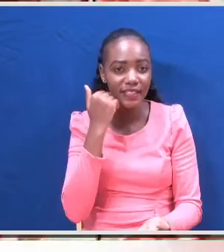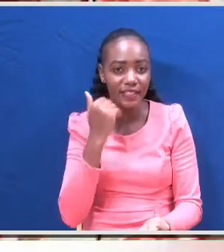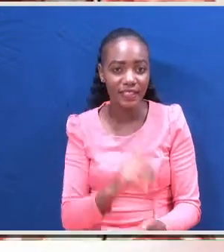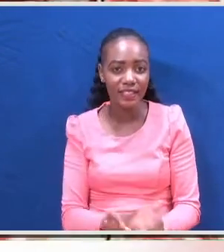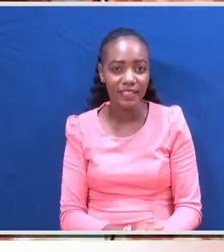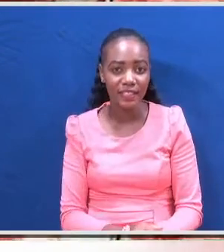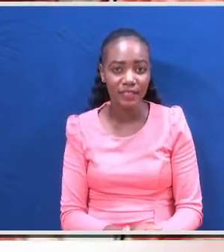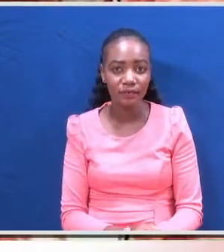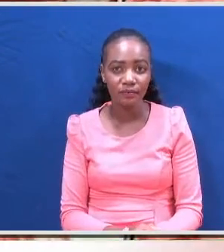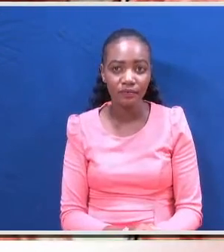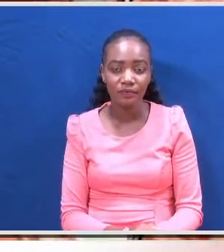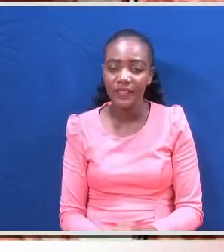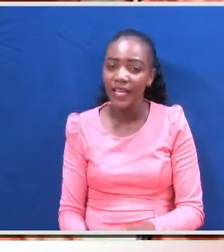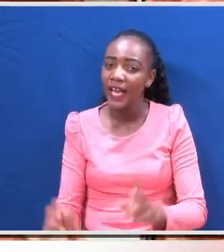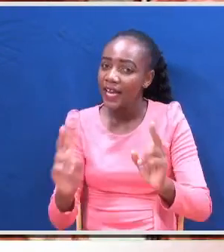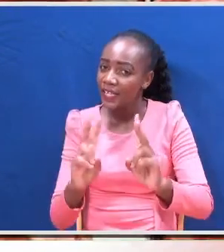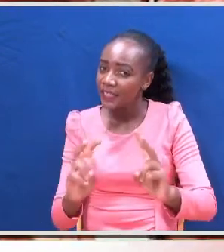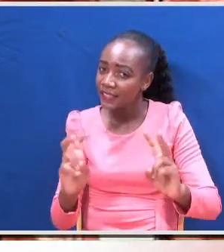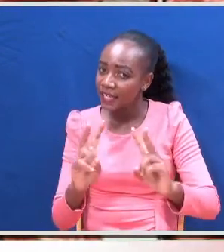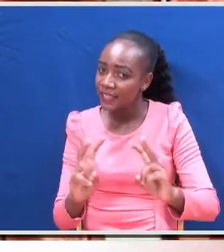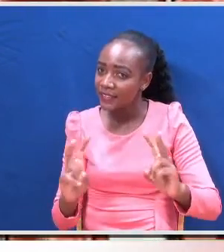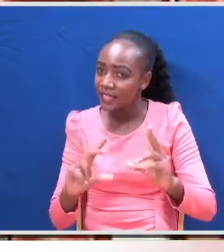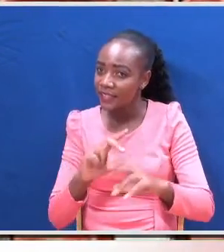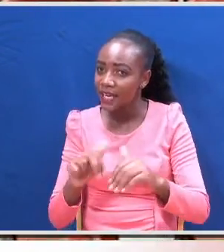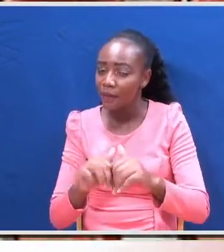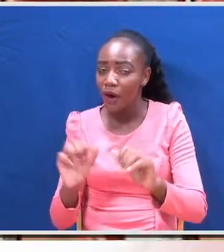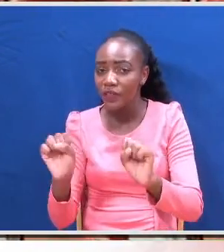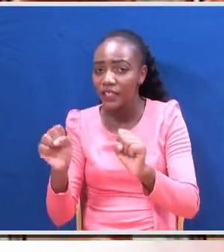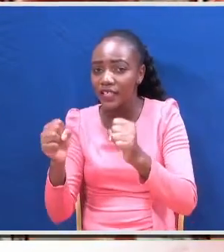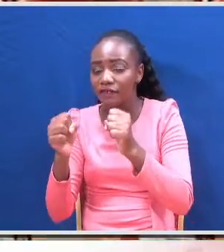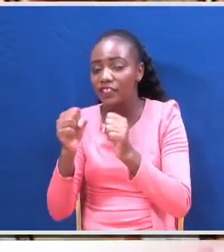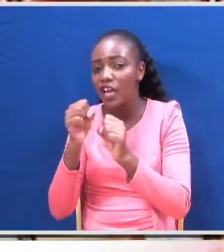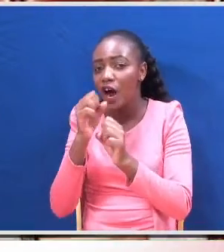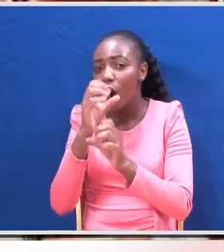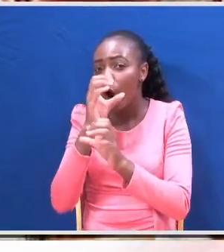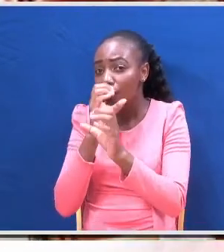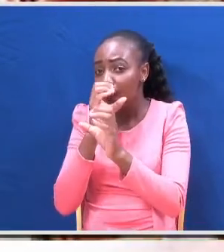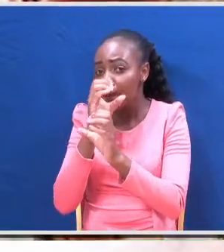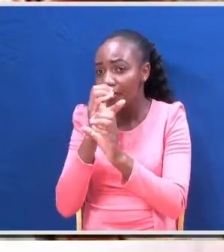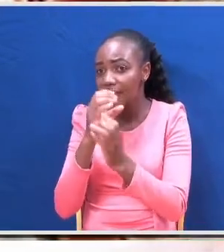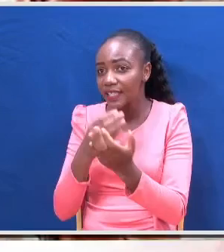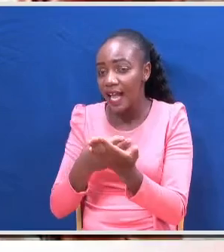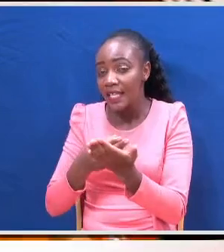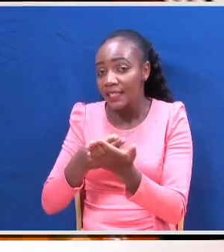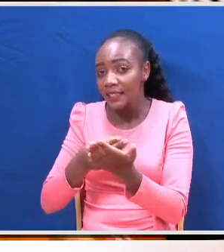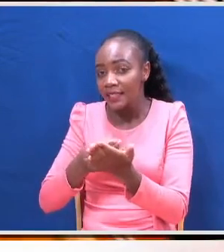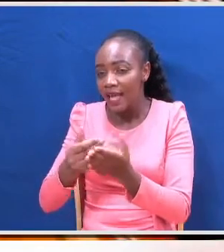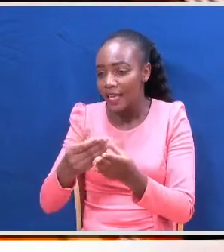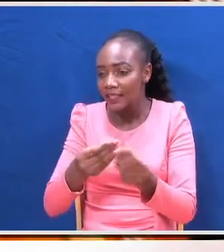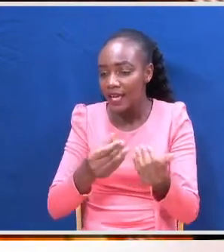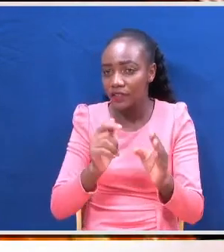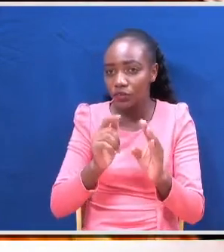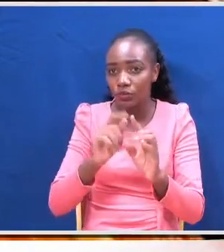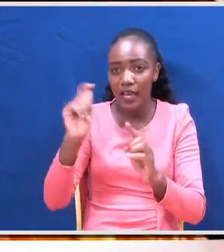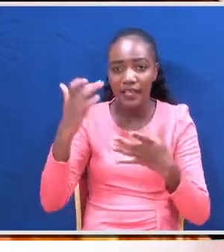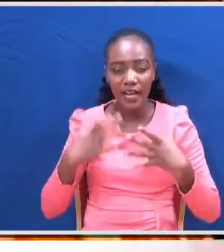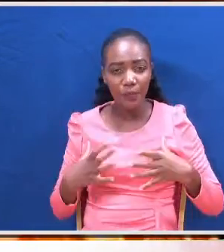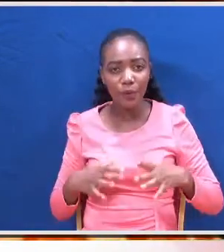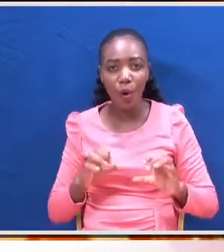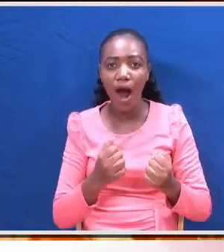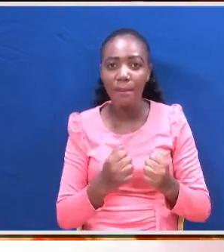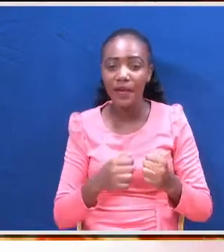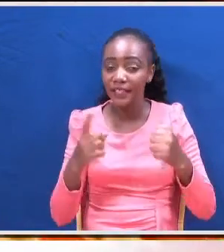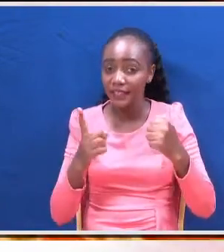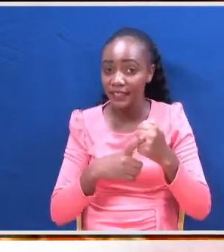Baranga. Utafiti wa kuchunguza ubora wa nyama zinazouzwa kwa Wakenya ulifanywa katika maduka makubwa 6 humu